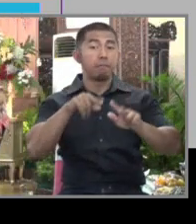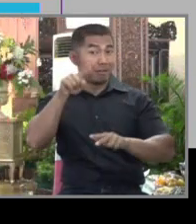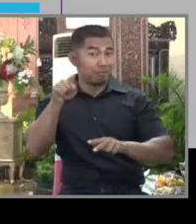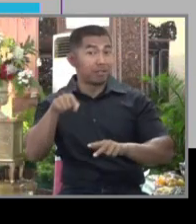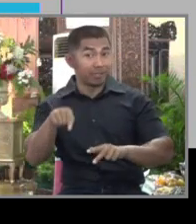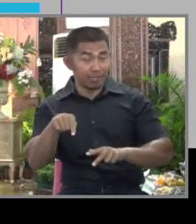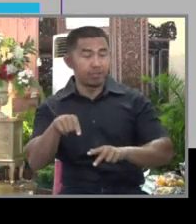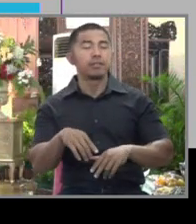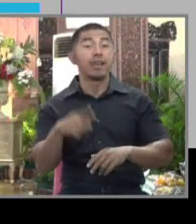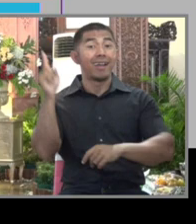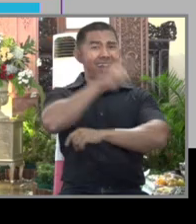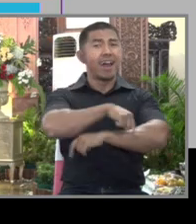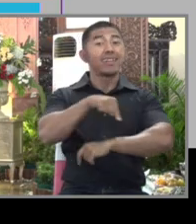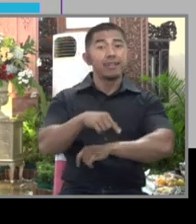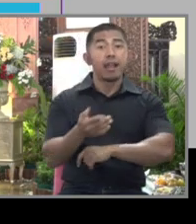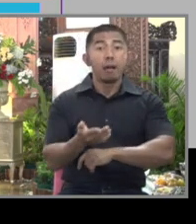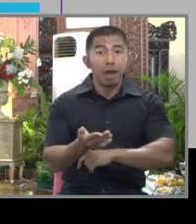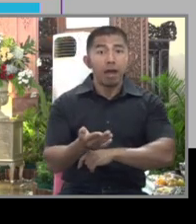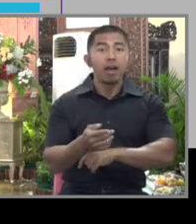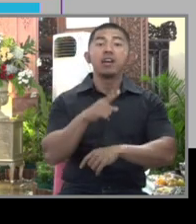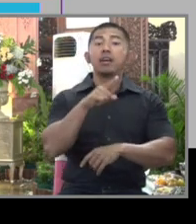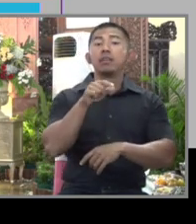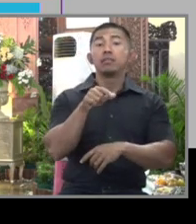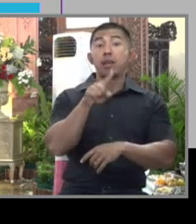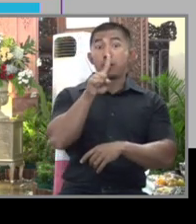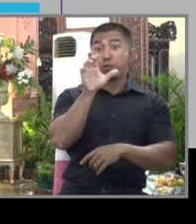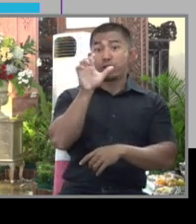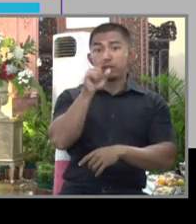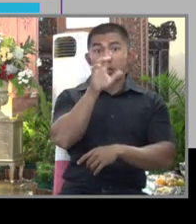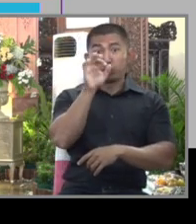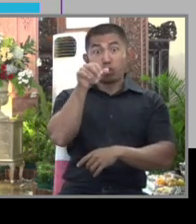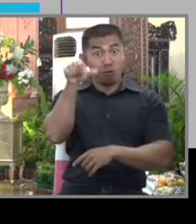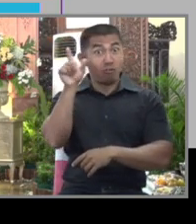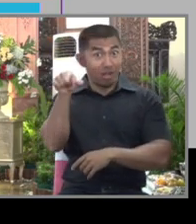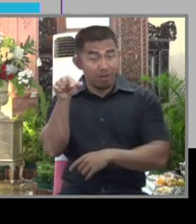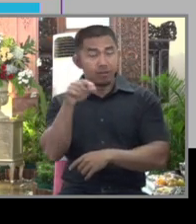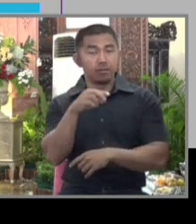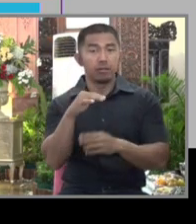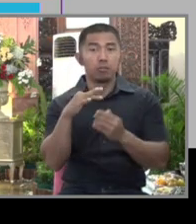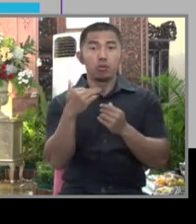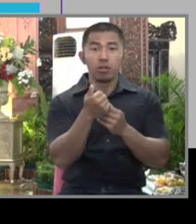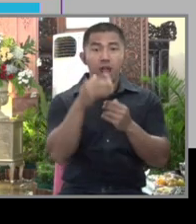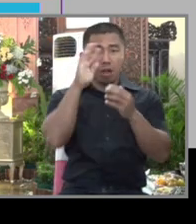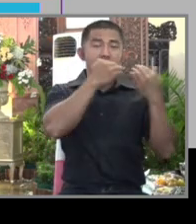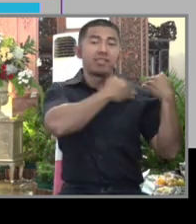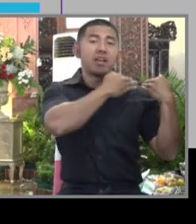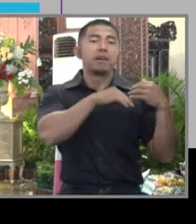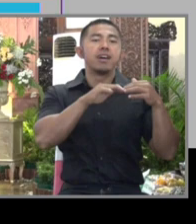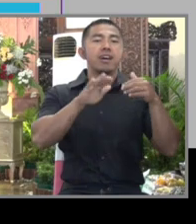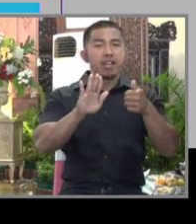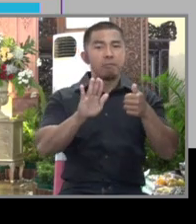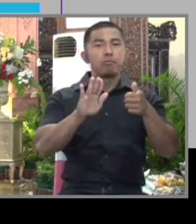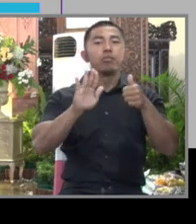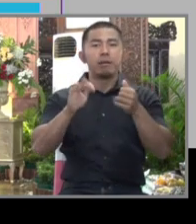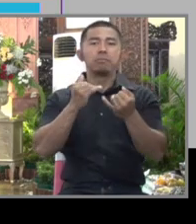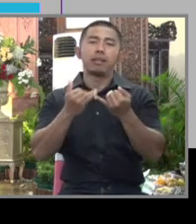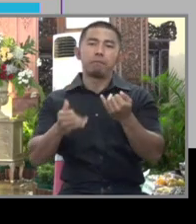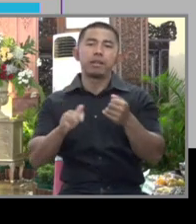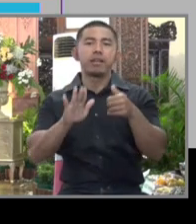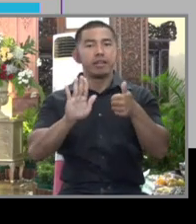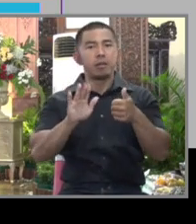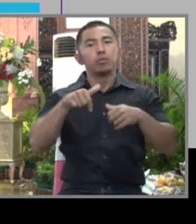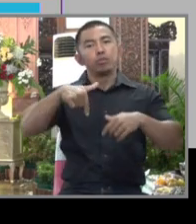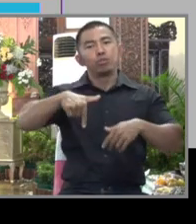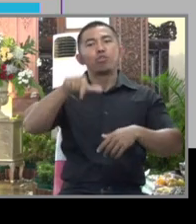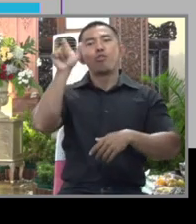46,88%. Hal ini berarti setiap 100 orang penduduk usia produktif menanggung sekitar 46 sampai 47 orang penduduk